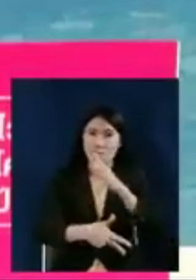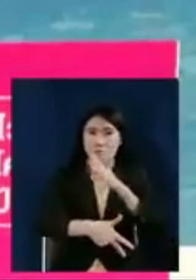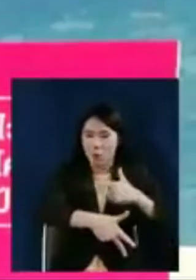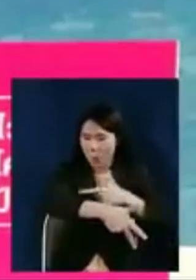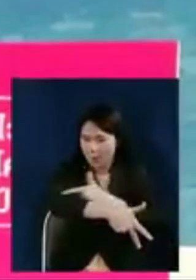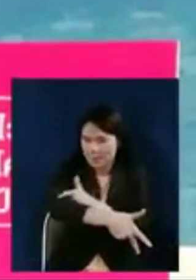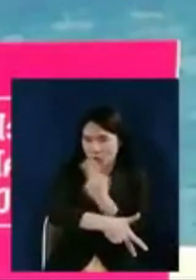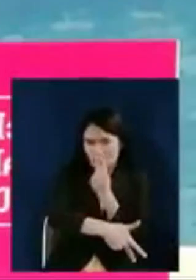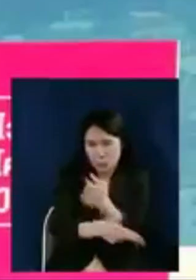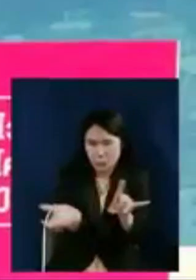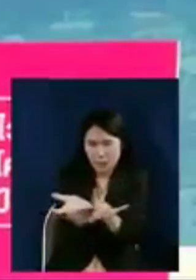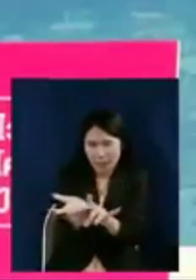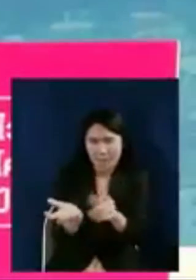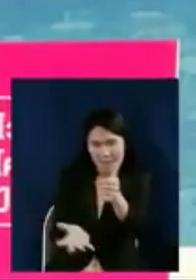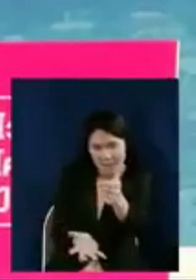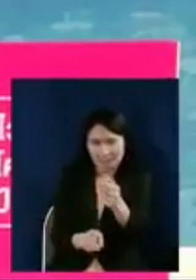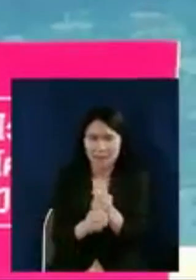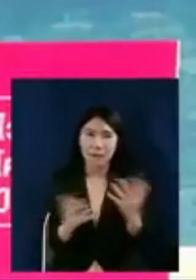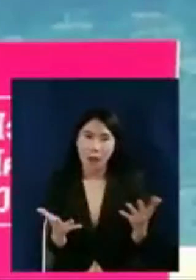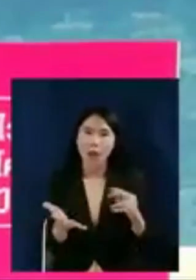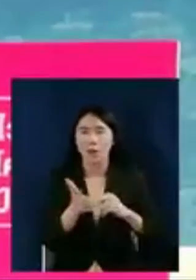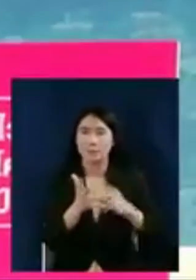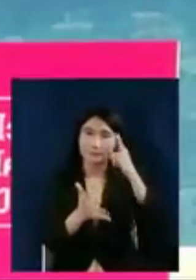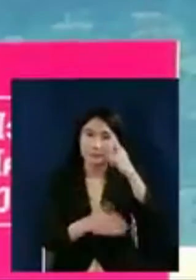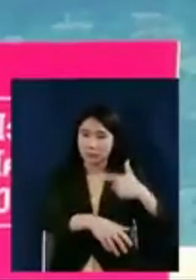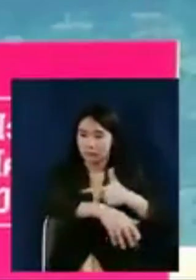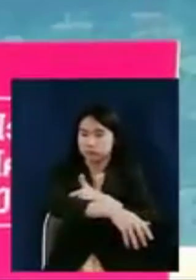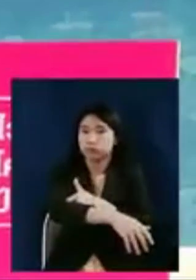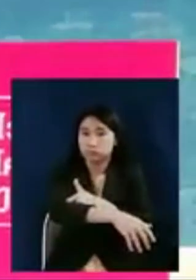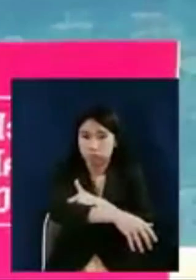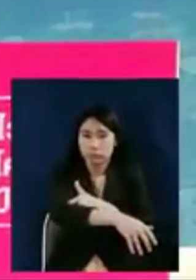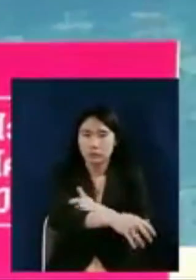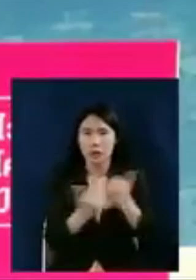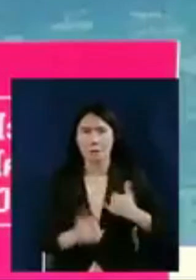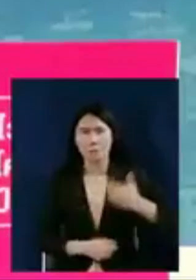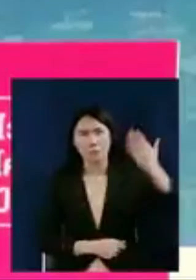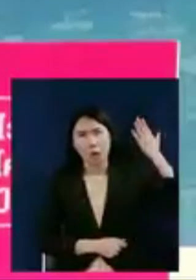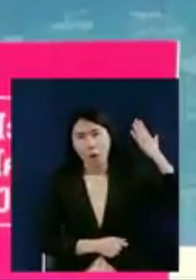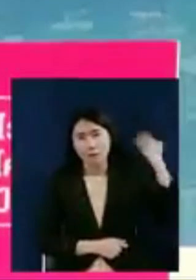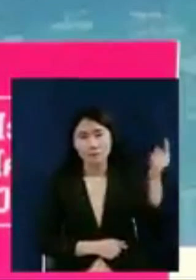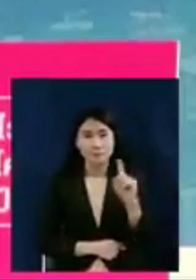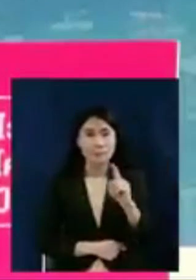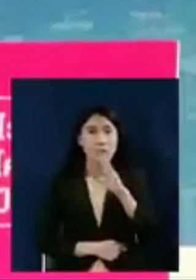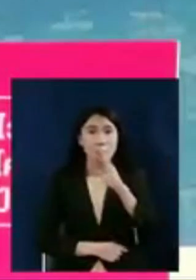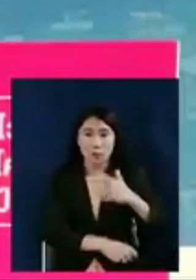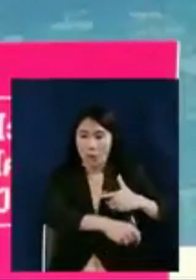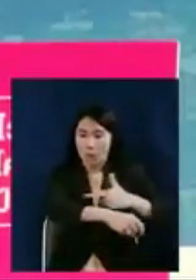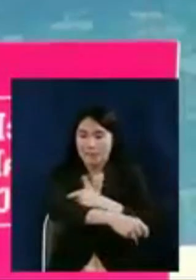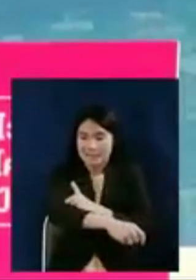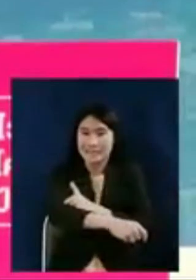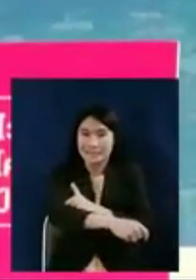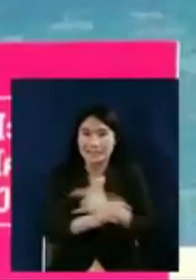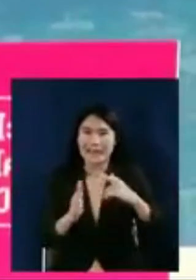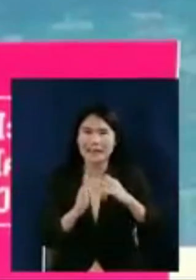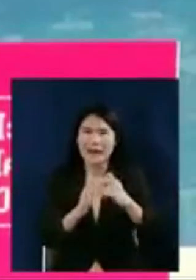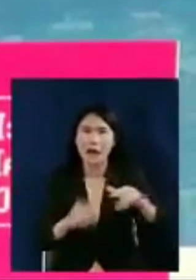ตกลงแล้วคือตอนนี้วัคซีนจากที่ไหนเป็นอย่างไรแตกต่างกันอย่างไรนะตัวอย่างเช่นเรื่องของที่เราแบบ